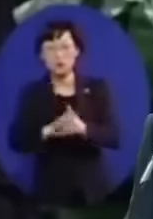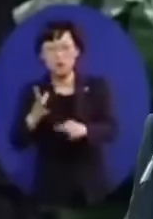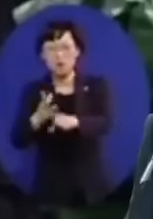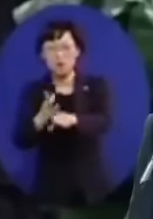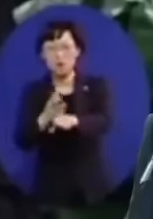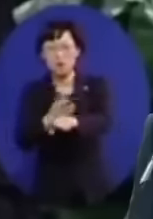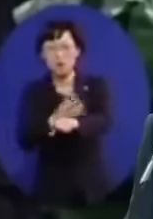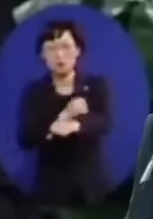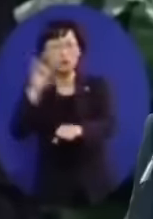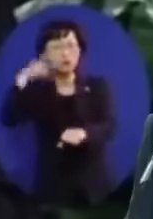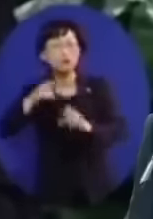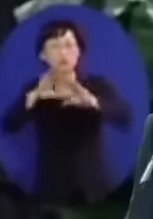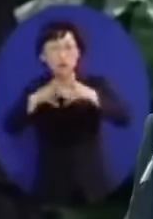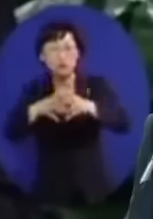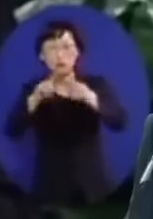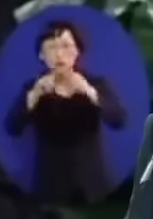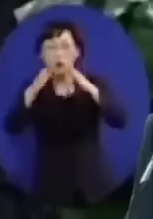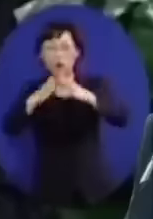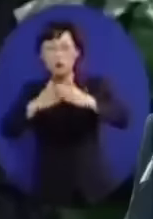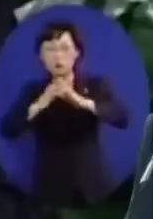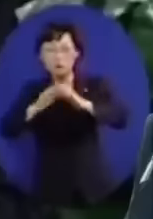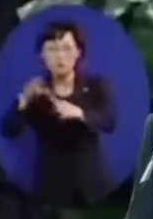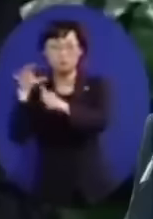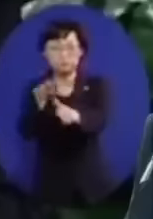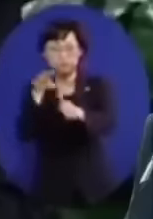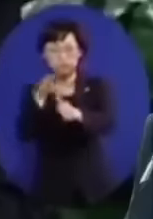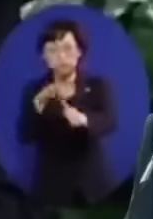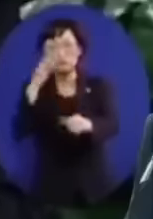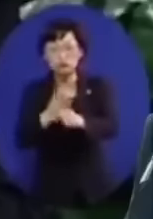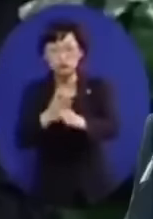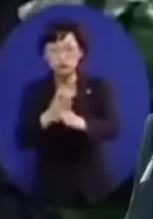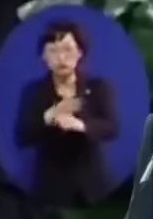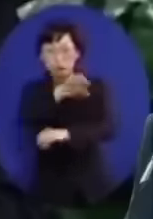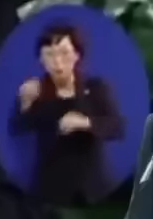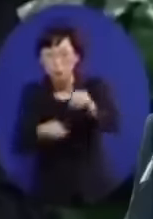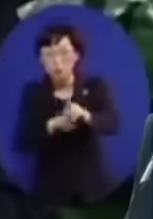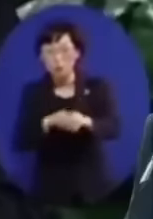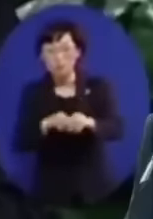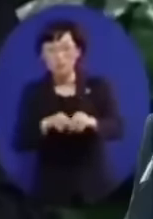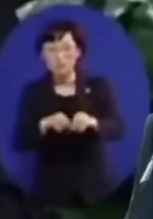엄청난 핍박을 가하고 있는 중국 정부, 그 정부 하에서